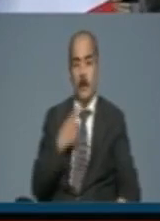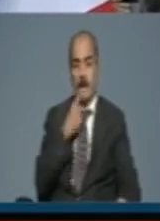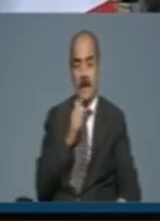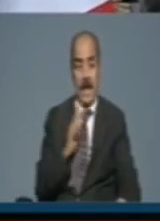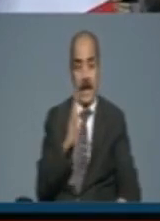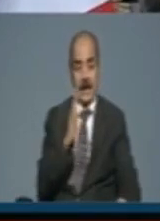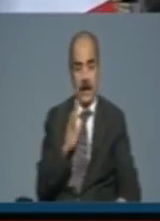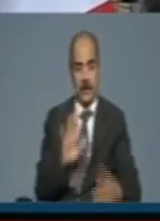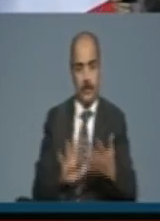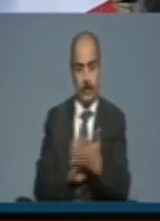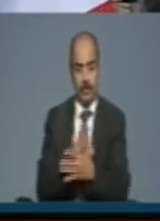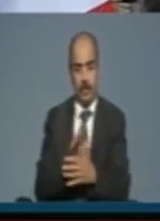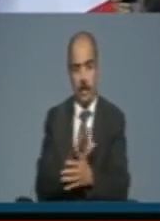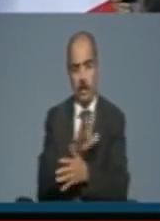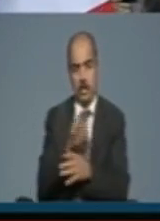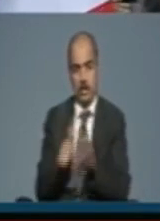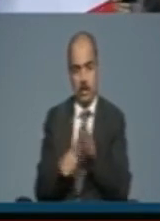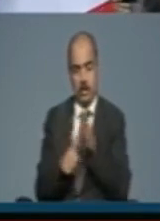ذلك